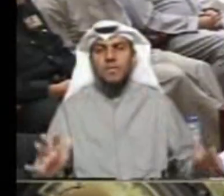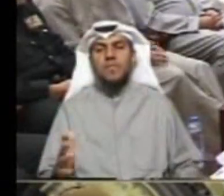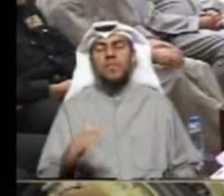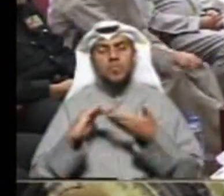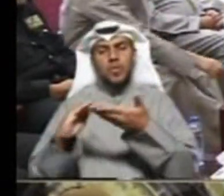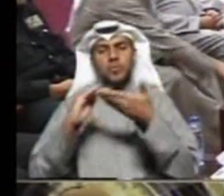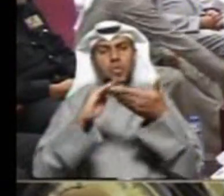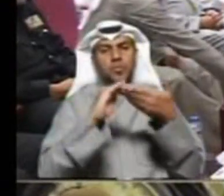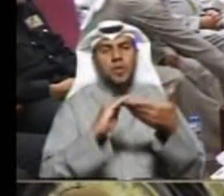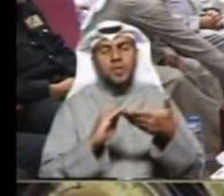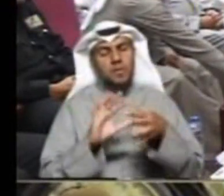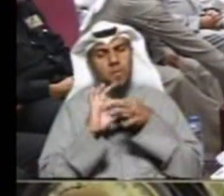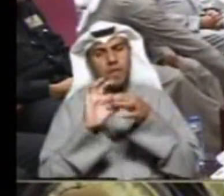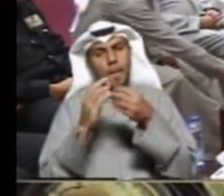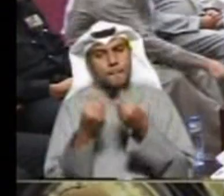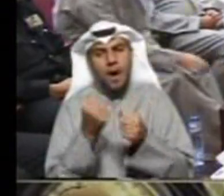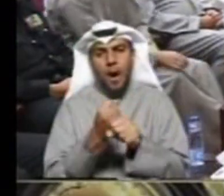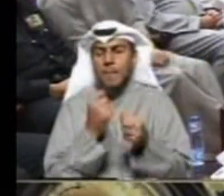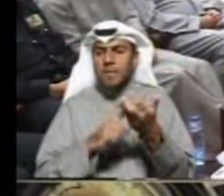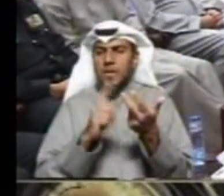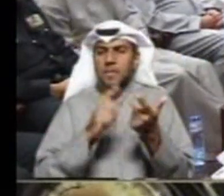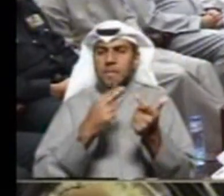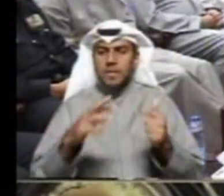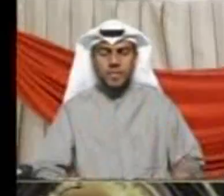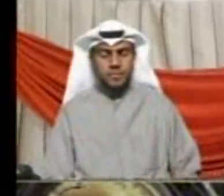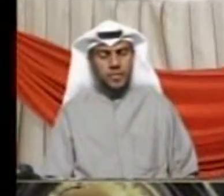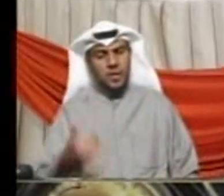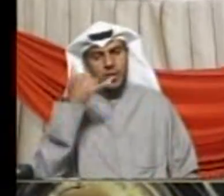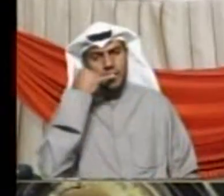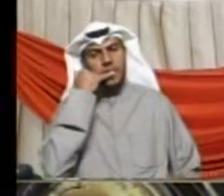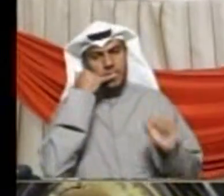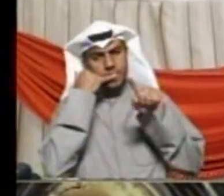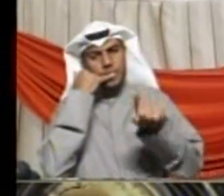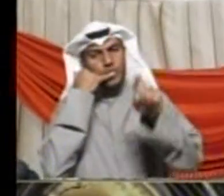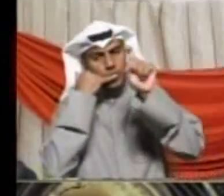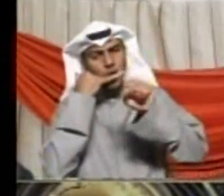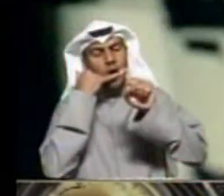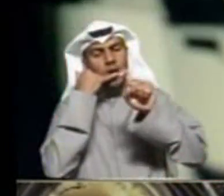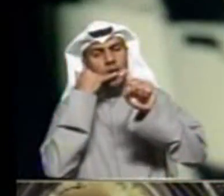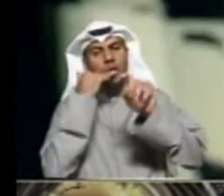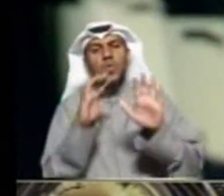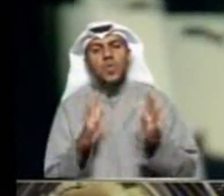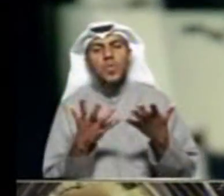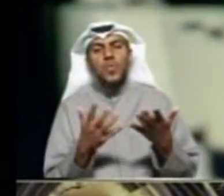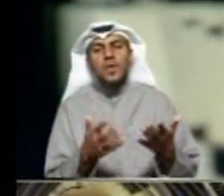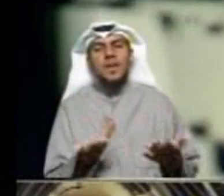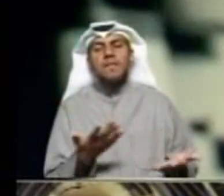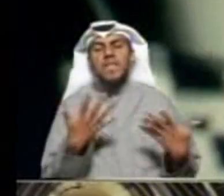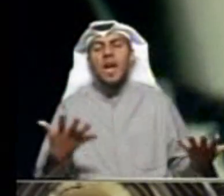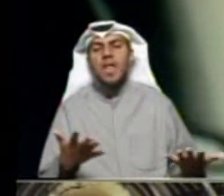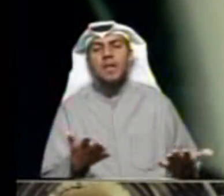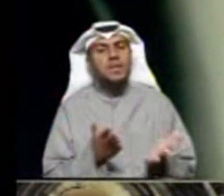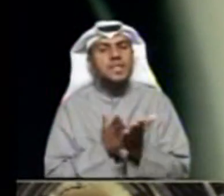منها بما يتناسب. عميد عبد القادر، يعني بجانب هذه الخدمات التي تفضلت بشرحها قبل قليل، يعني ماذا عن الإجراءات التسهيلية